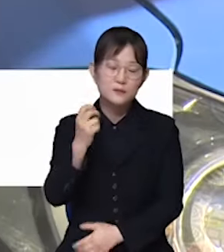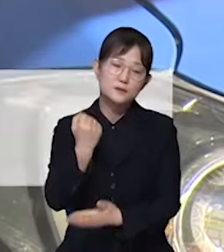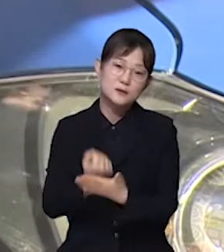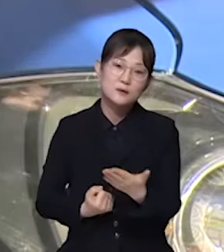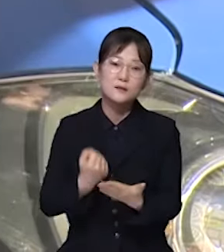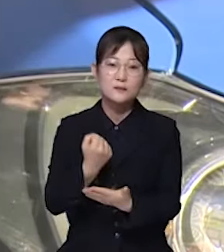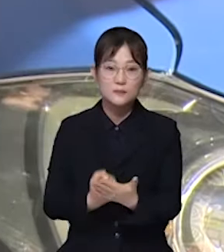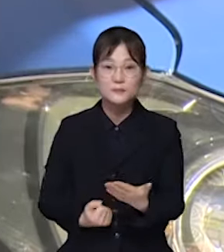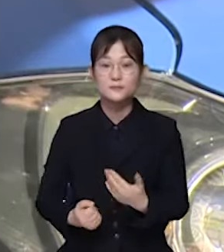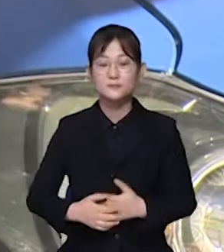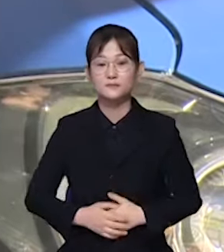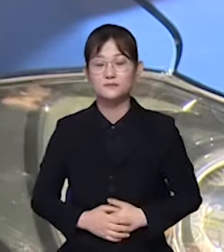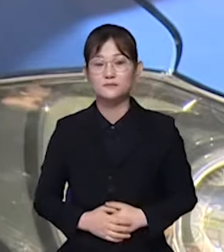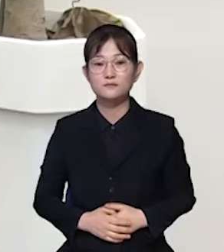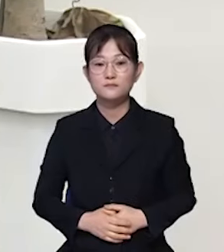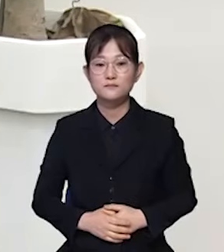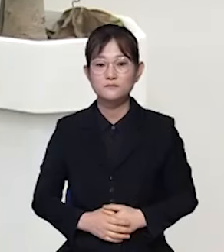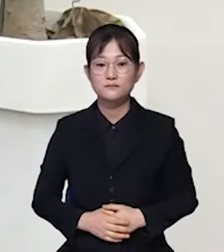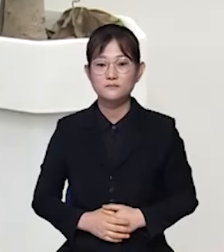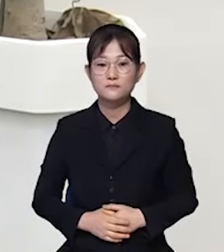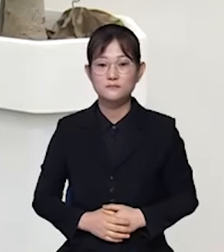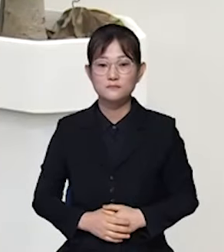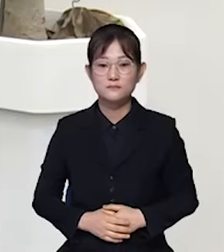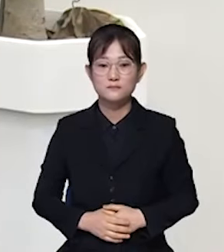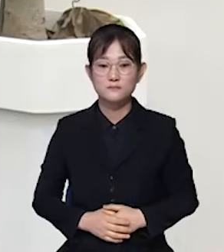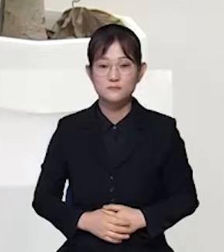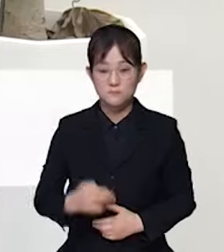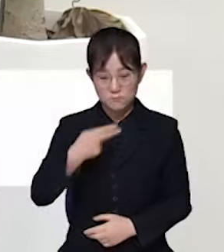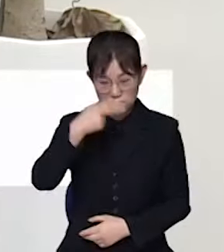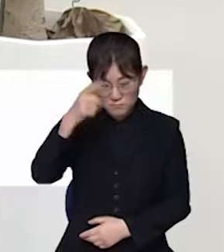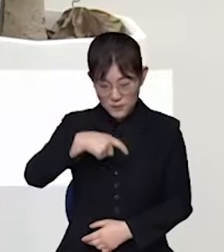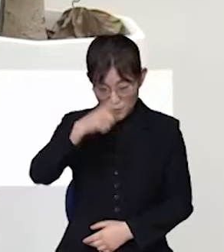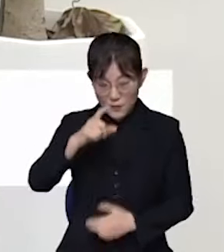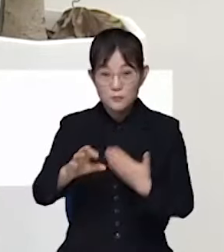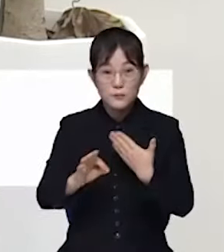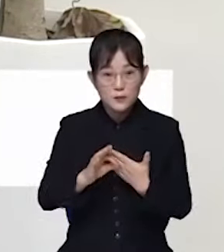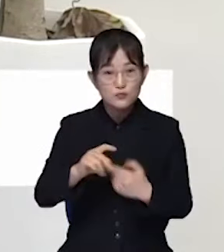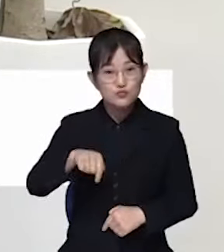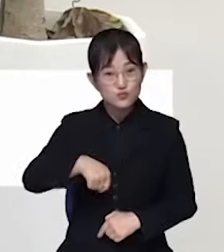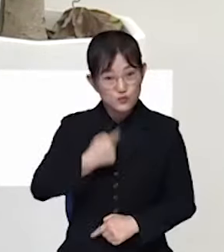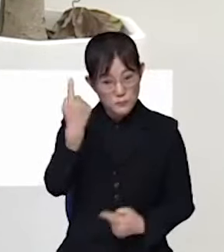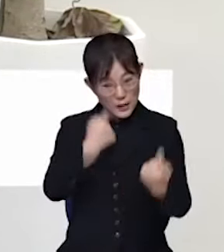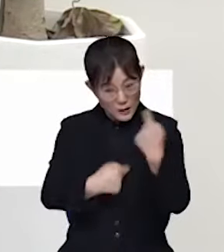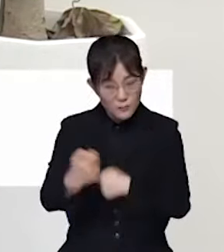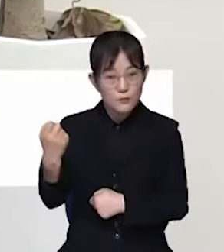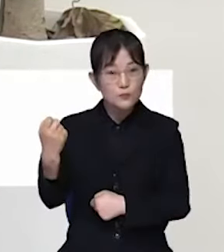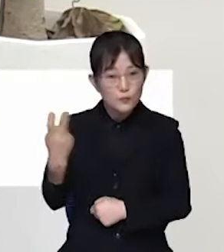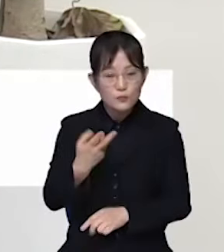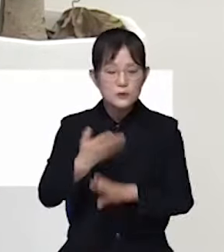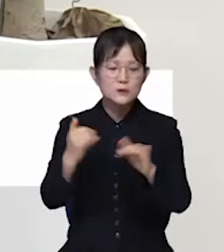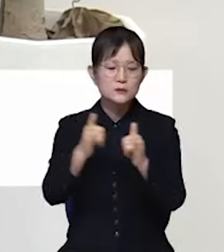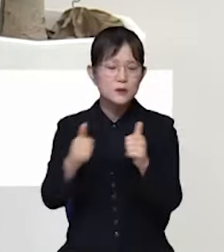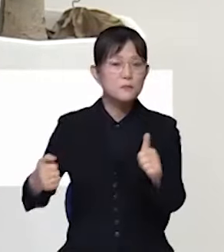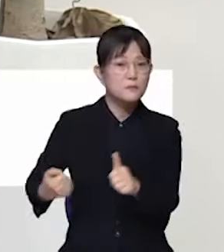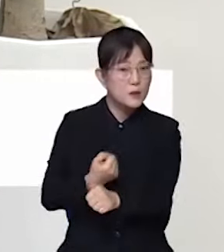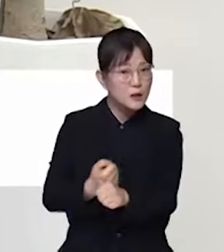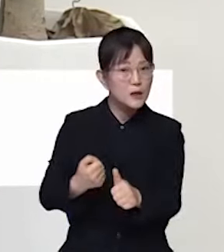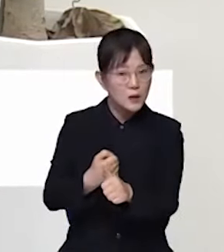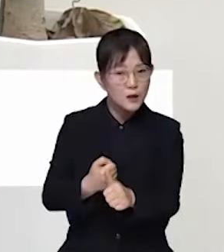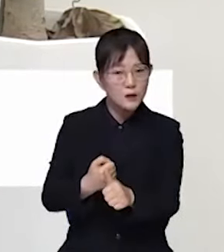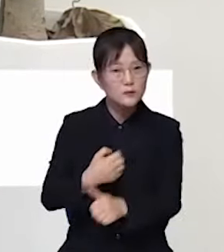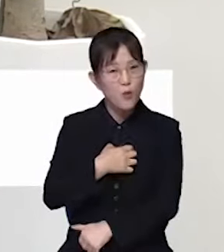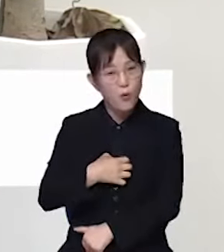않았겠느냐는 아쉬움이 터져나오고 있습니다. 음주를 하거나 그러면 자해를 하거나 아니면 타인을 대상으로 한 범행을 저지를 수